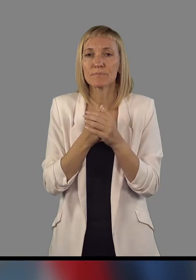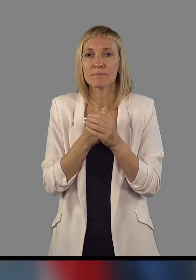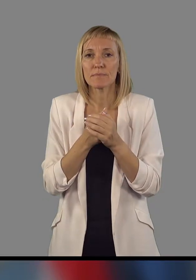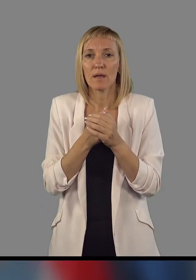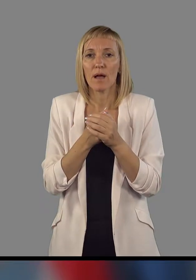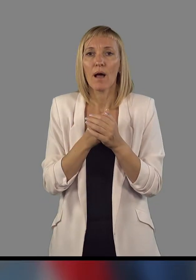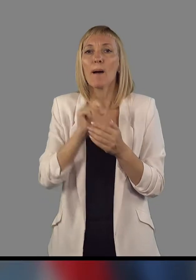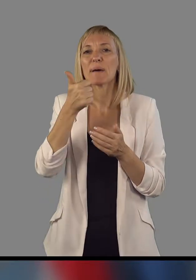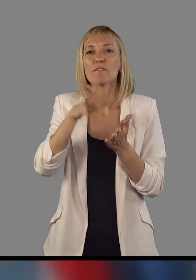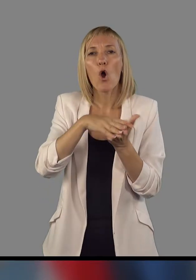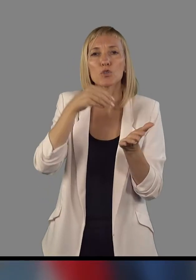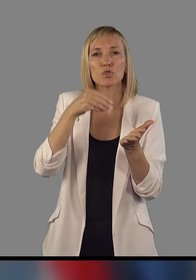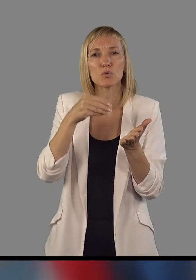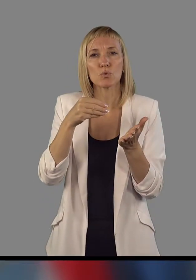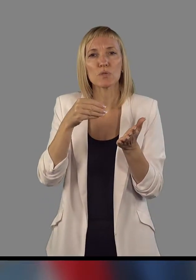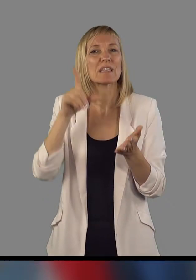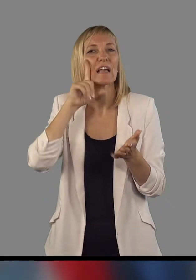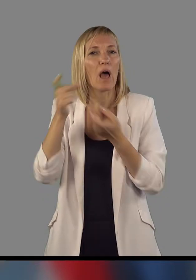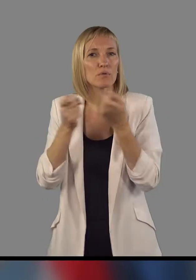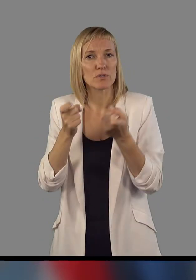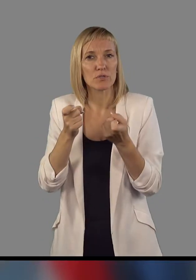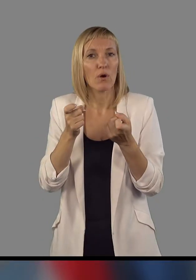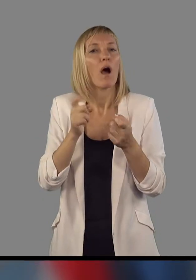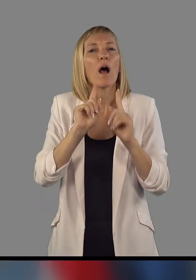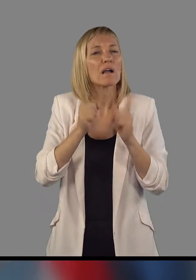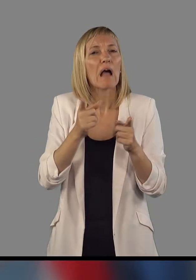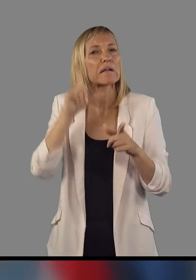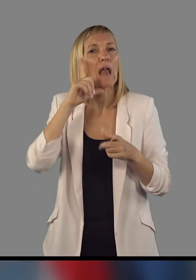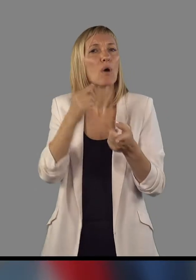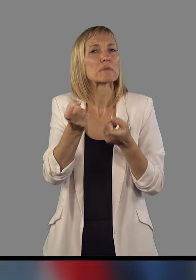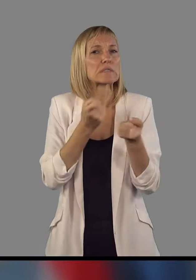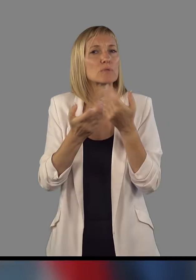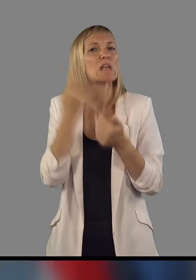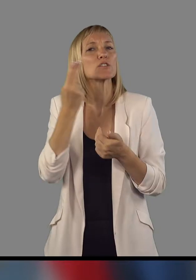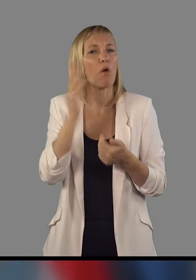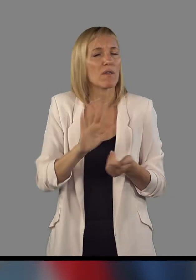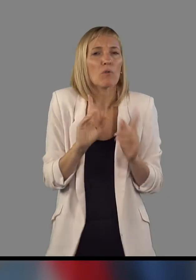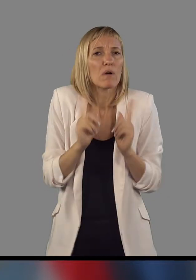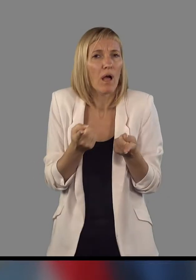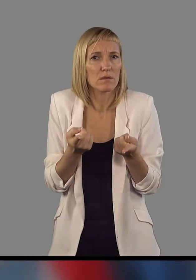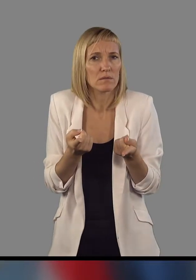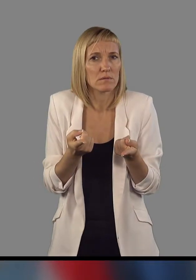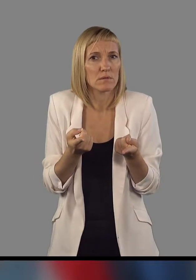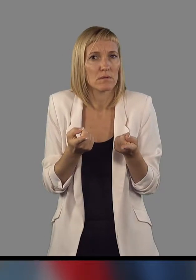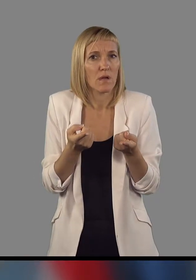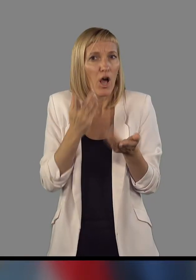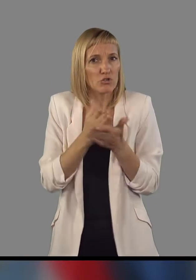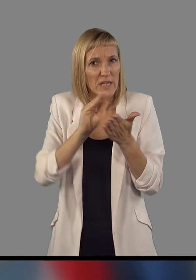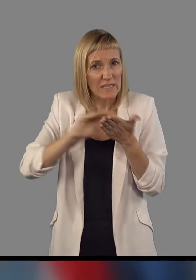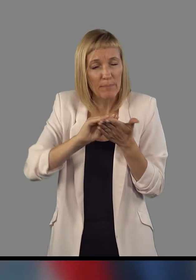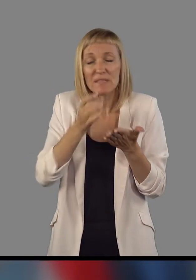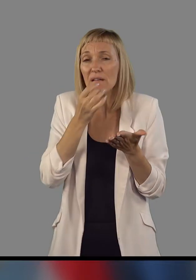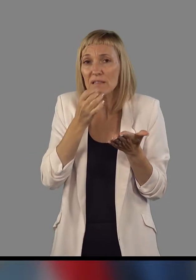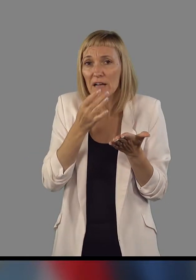ste govorili, da ta prvi osnutek predstavljate glavni izzivi. Kateri pa so glavni izzivi? Saj za Slovenijo, kateri glavni izzivi